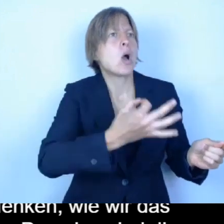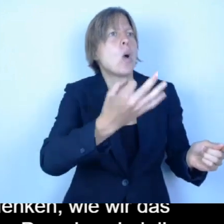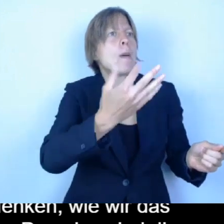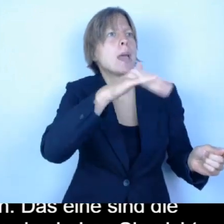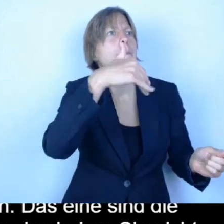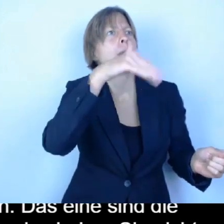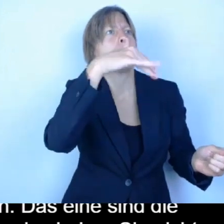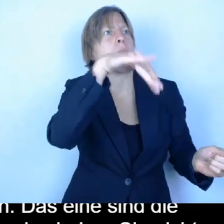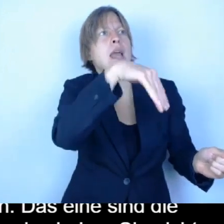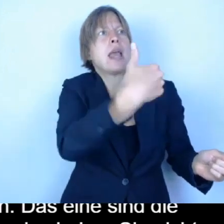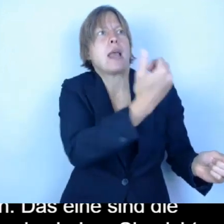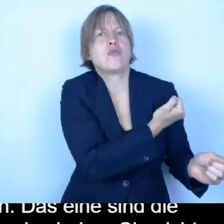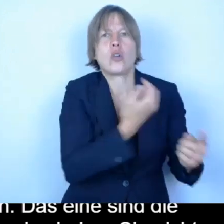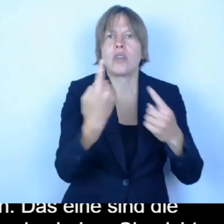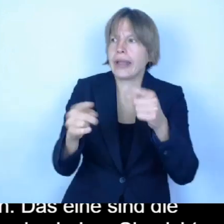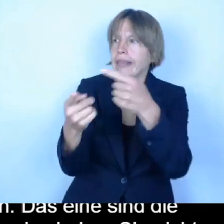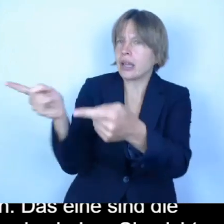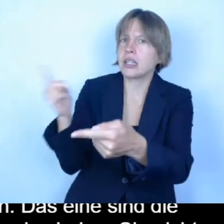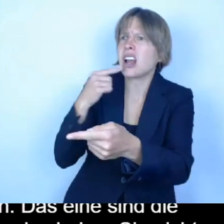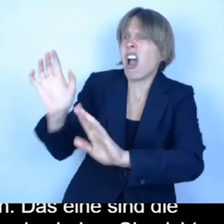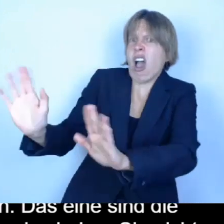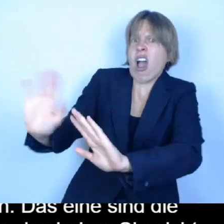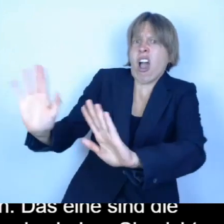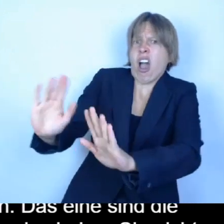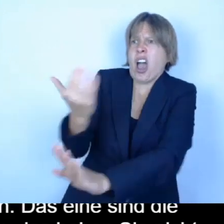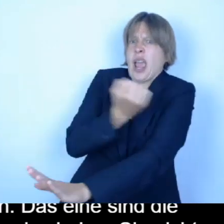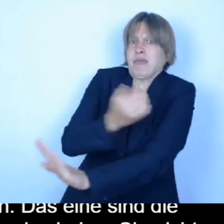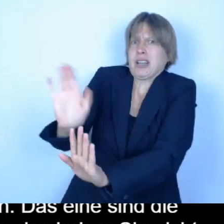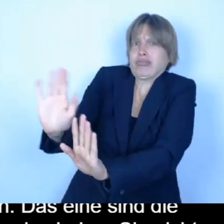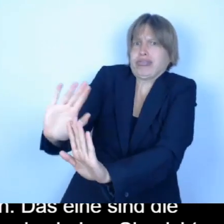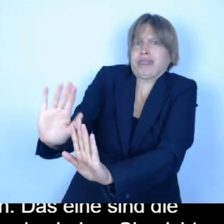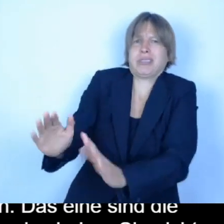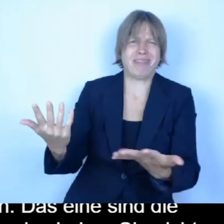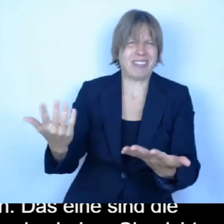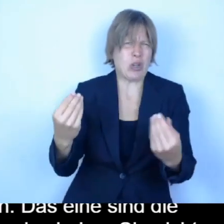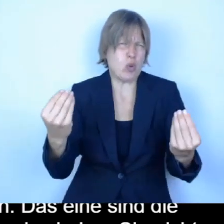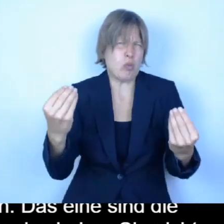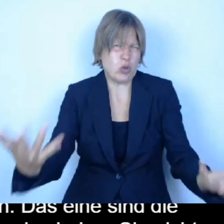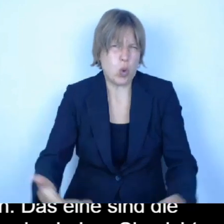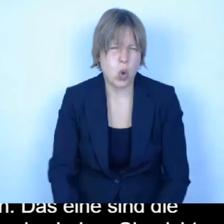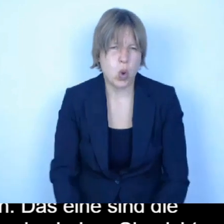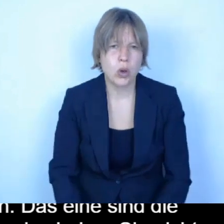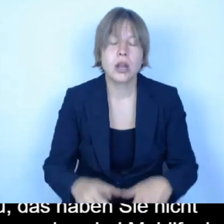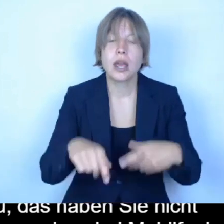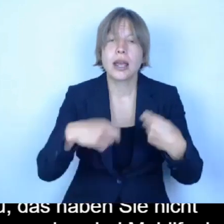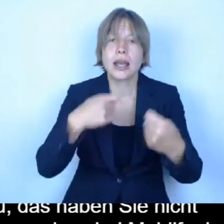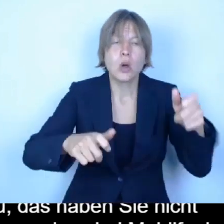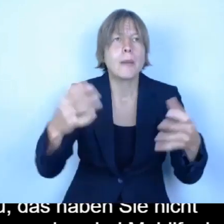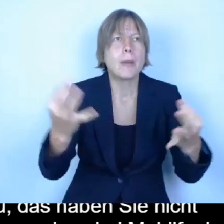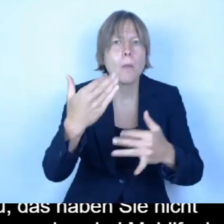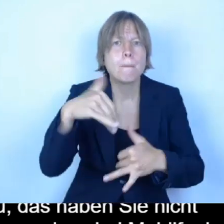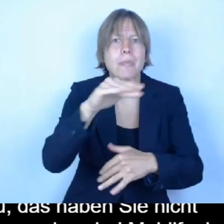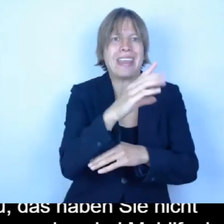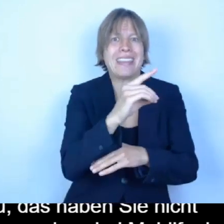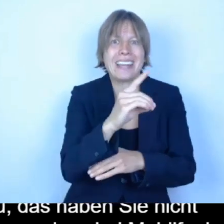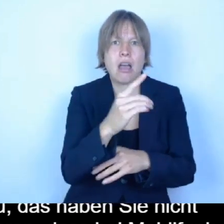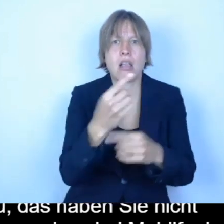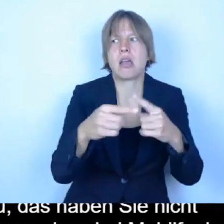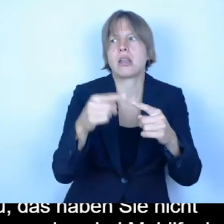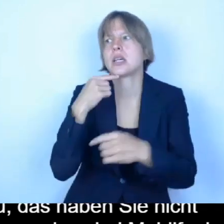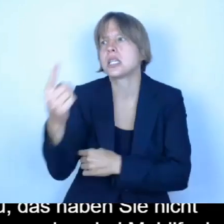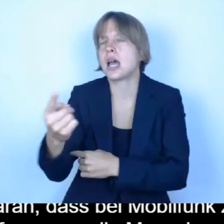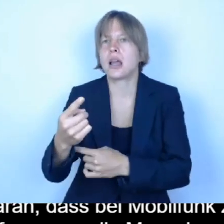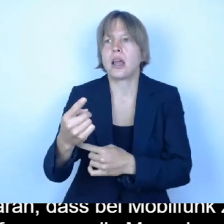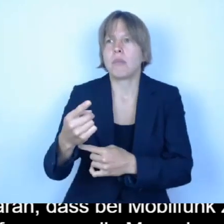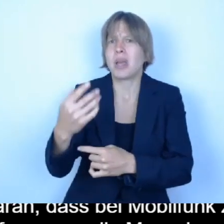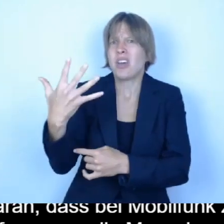5G verhindern. Und so ist es halt nun mal im Leben. Deswegen versuchen wir einen vernünftigen Weg gemeinsam zu machen. Wäre es auch schön, wenn die